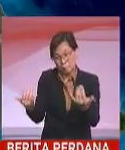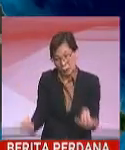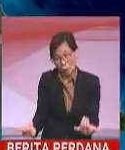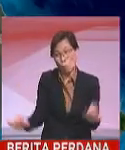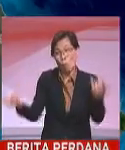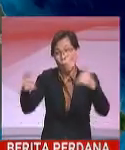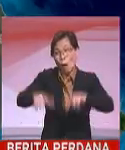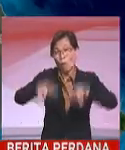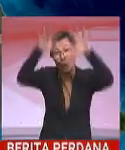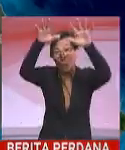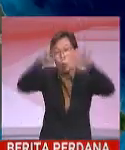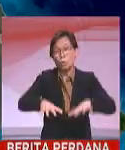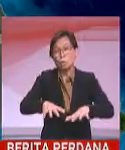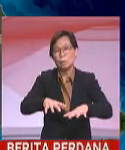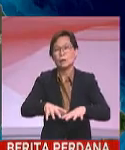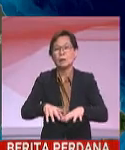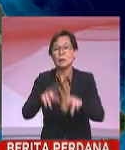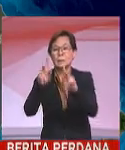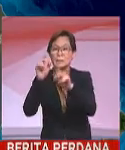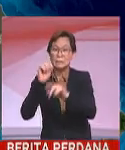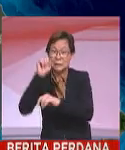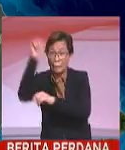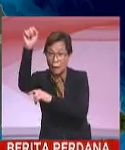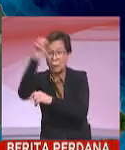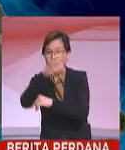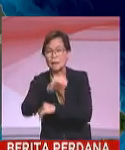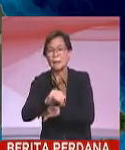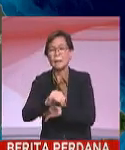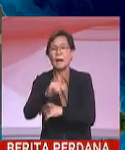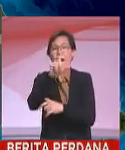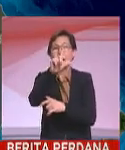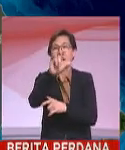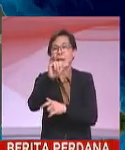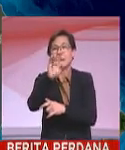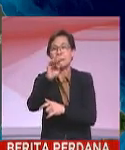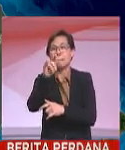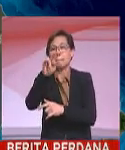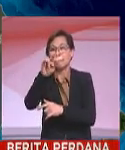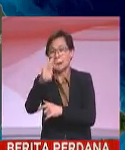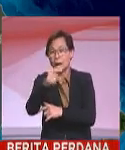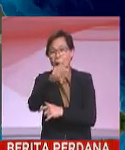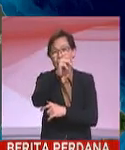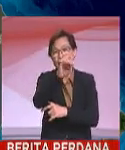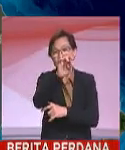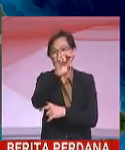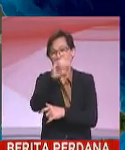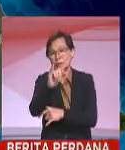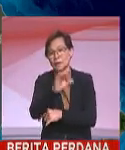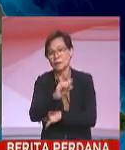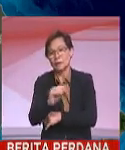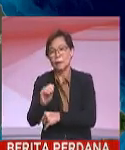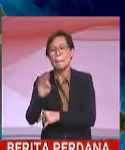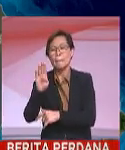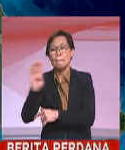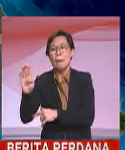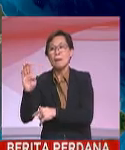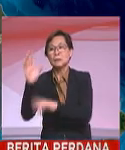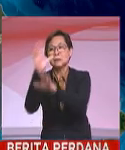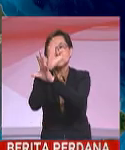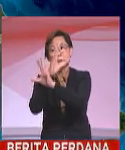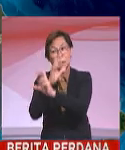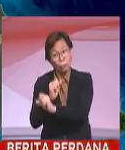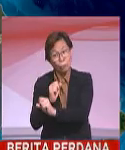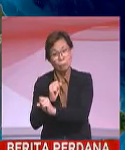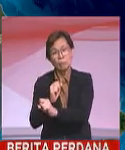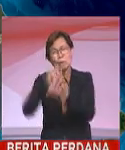melibatkan bahagian pedalaman di Negeri Sabah serta bahagian Limbang, Miri dan juga bahagian barat Negeri Sarawak. Dan